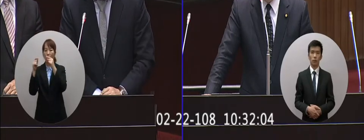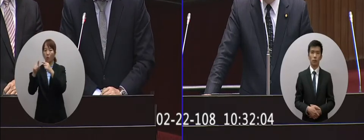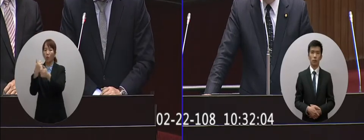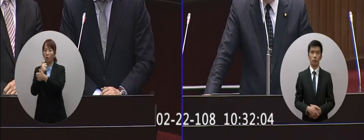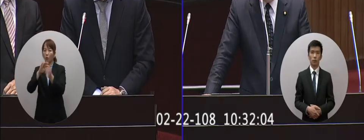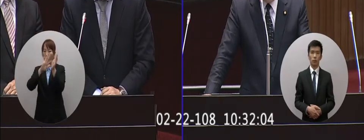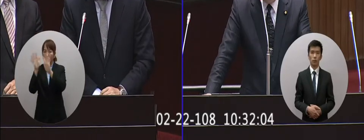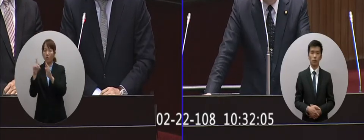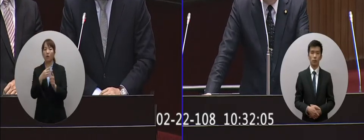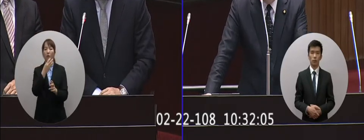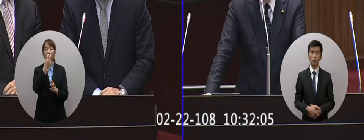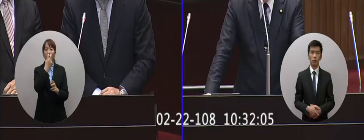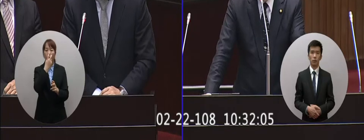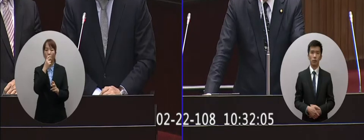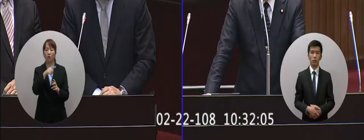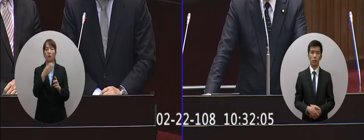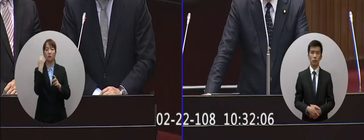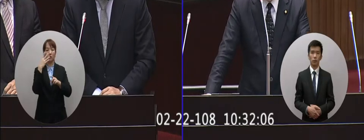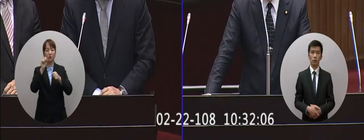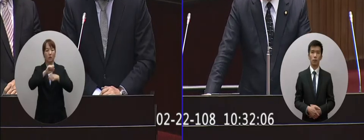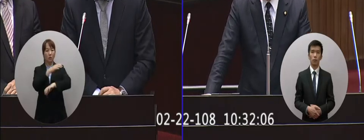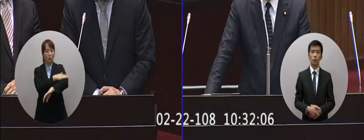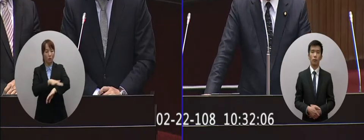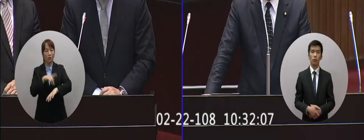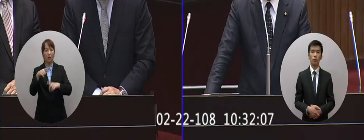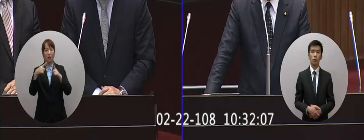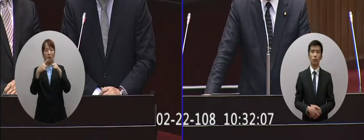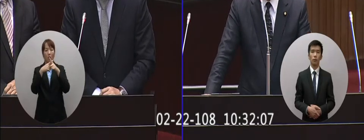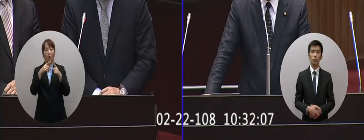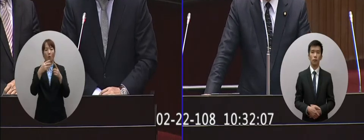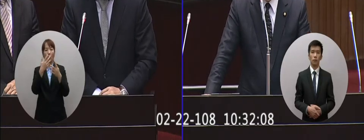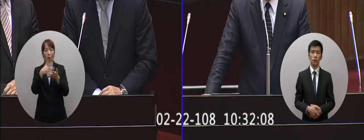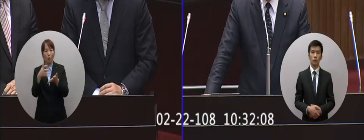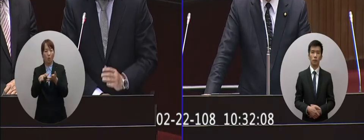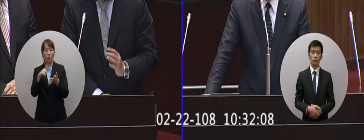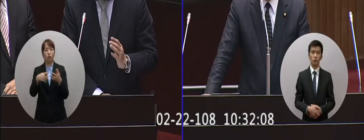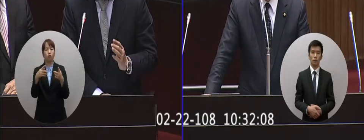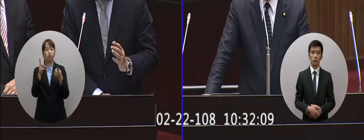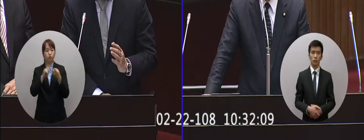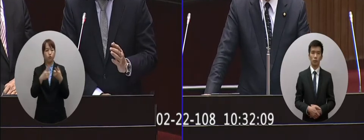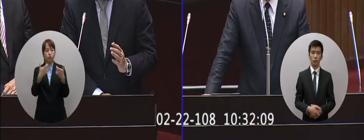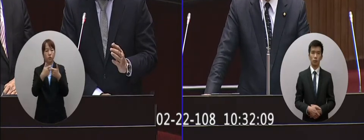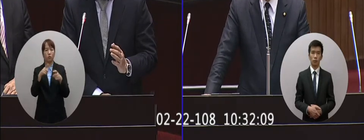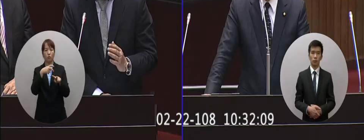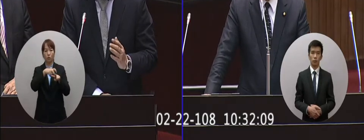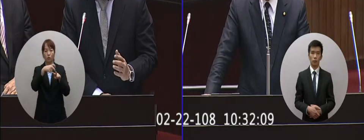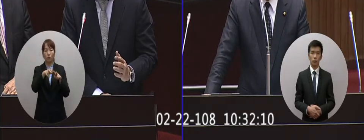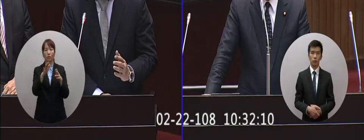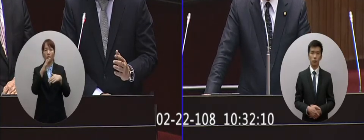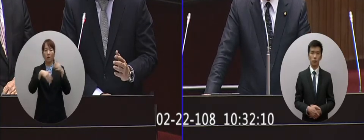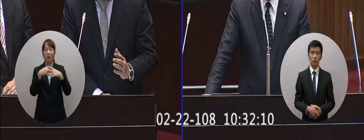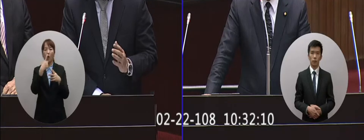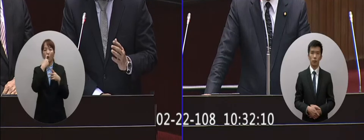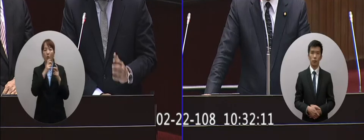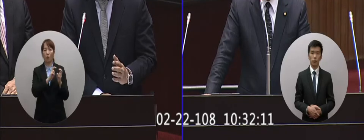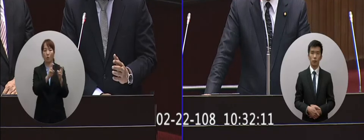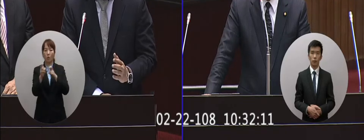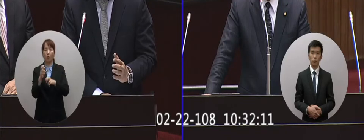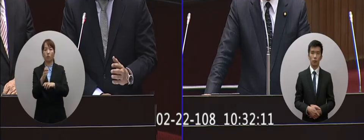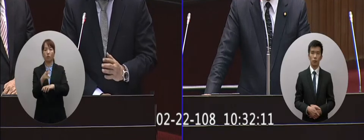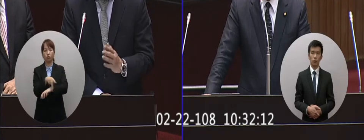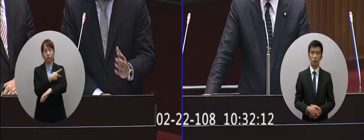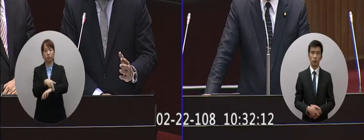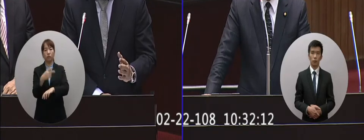经验或像香港、新加坡这个人口密集的地方啊，都很适合用轨道运输、绿色的交通来做骨